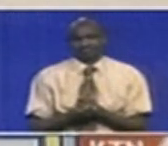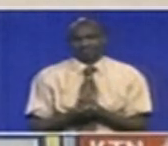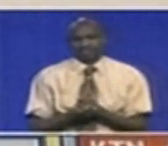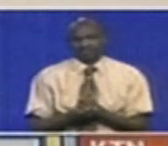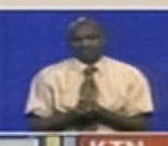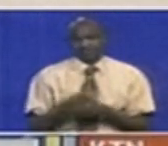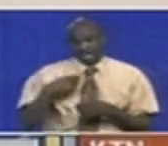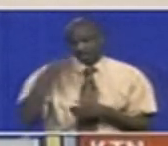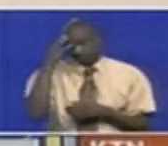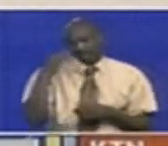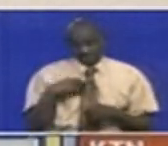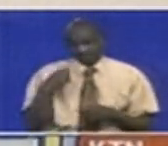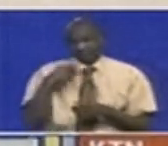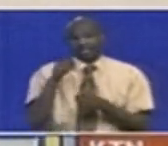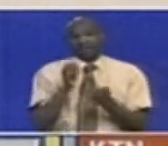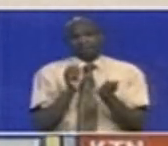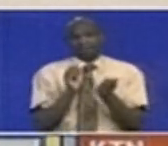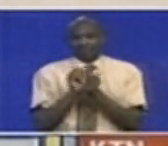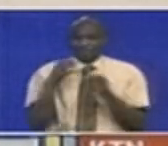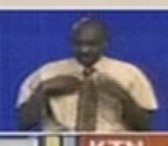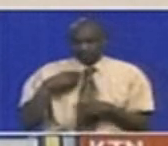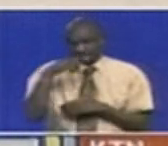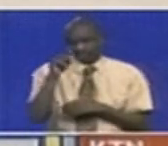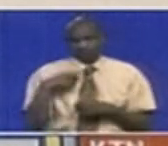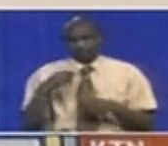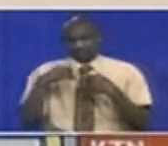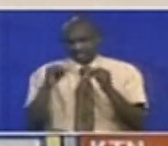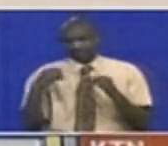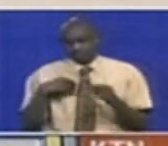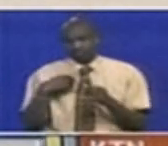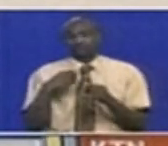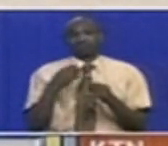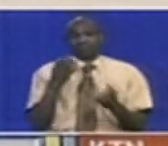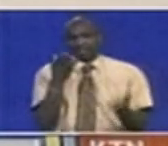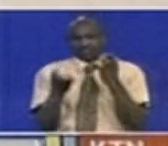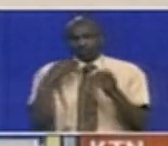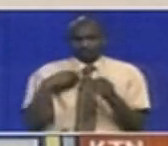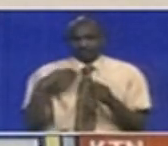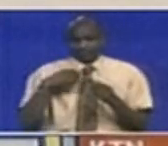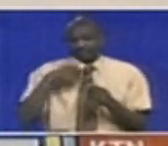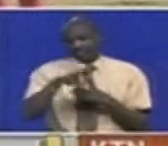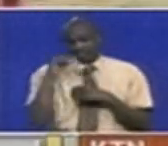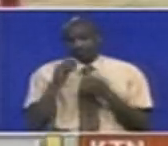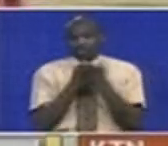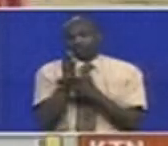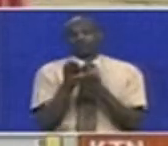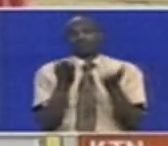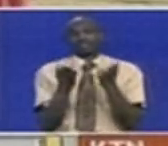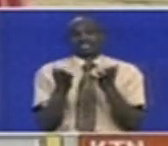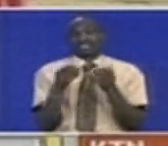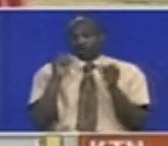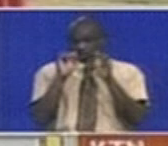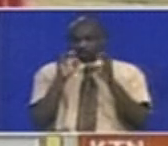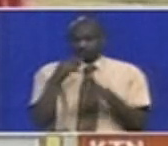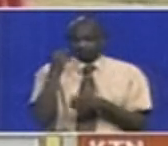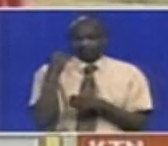Adhabu kali itawafikia wale ambao wanapunja katika kupima, yani wanaiba katika kupima. Mkufunzi wa Bandari